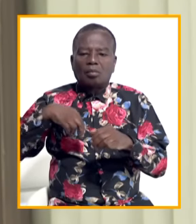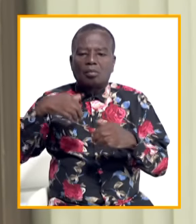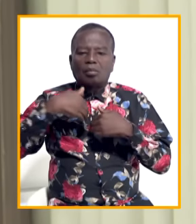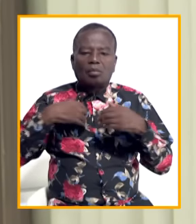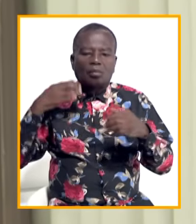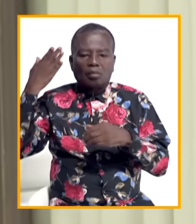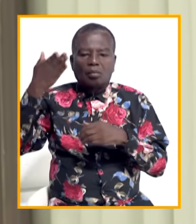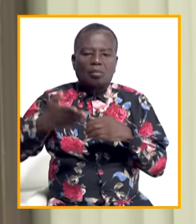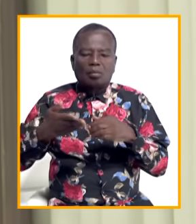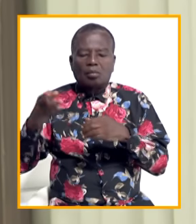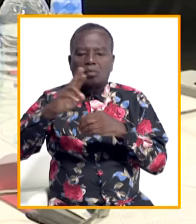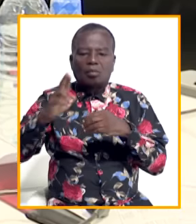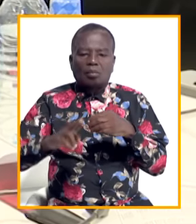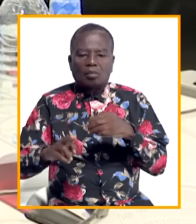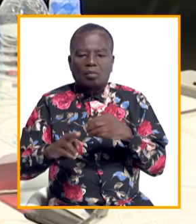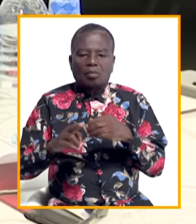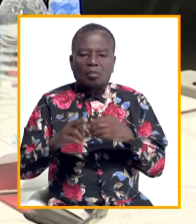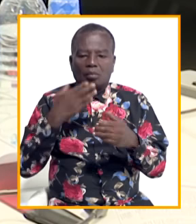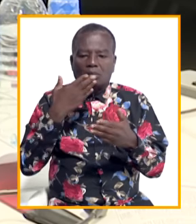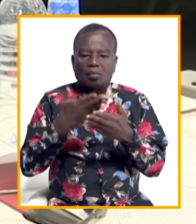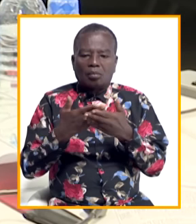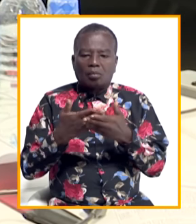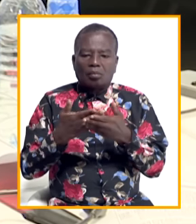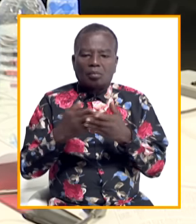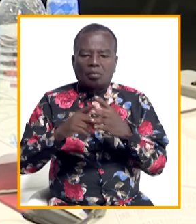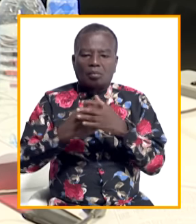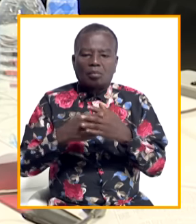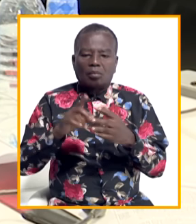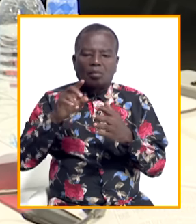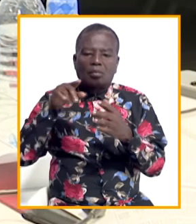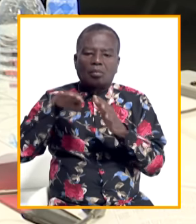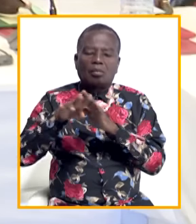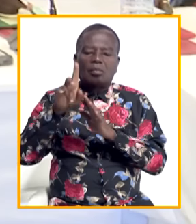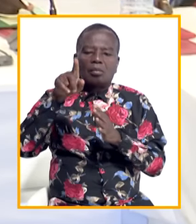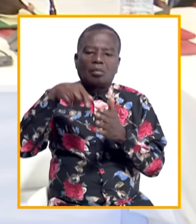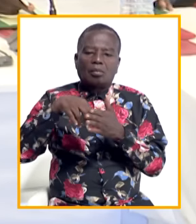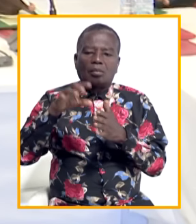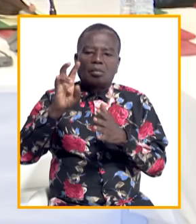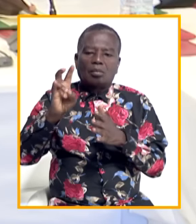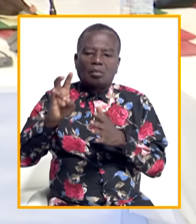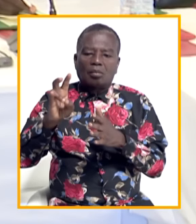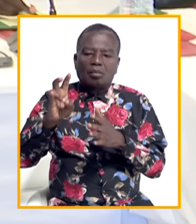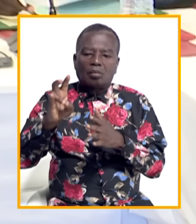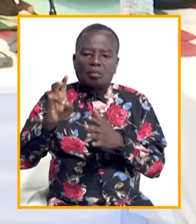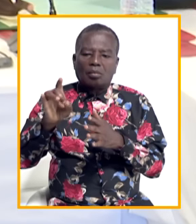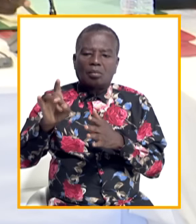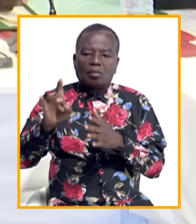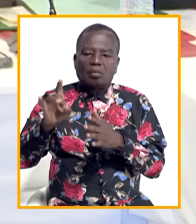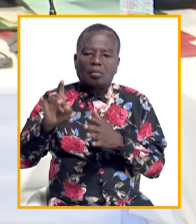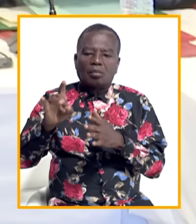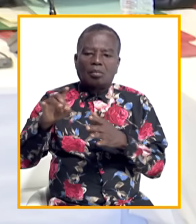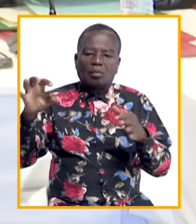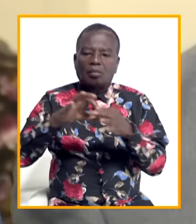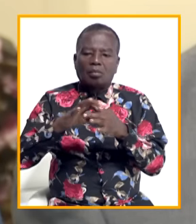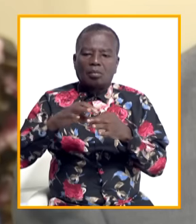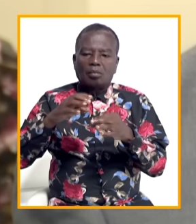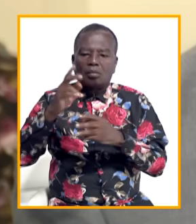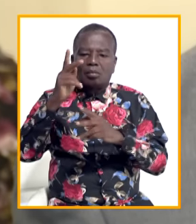diffusion auprès des producteurs. Lancé en 2018, le projet Coco Soils, le fruit d'un